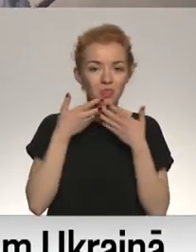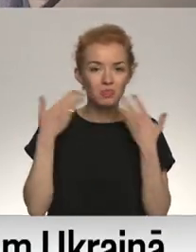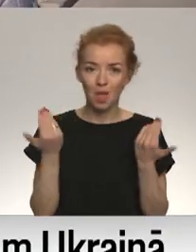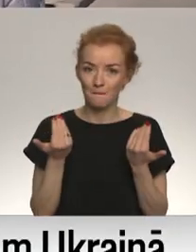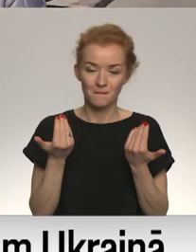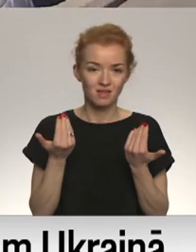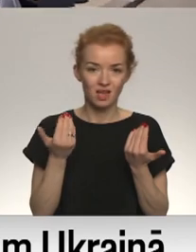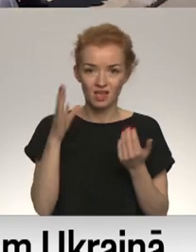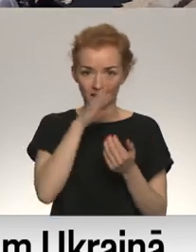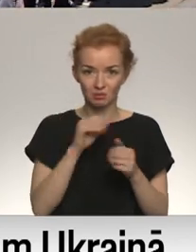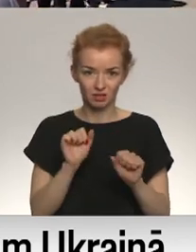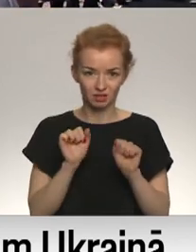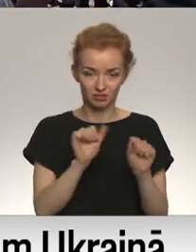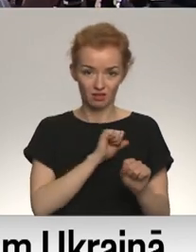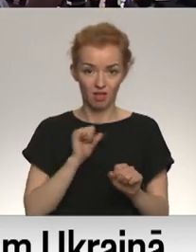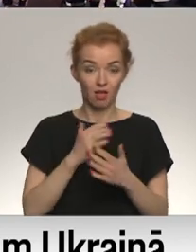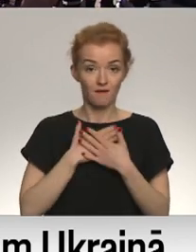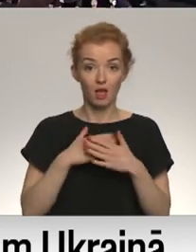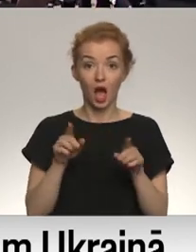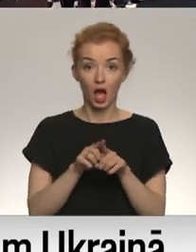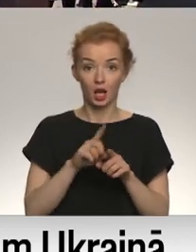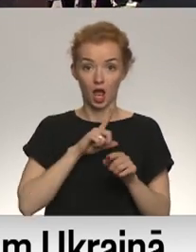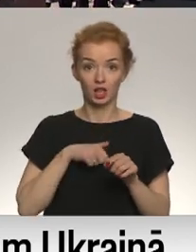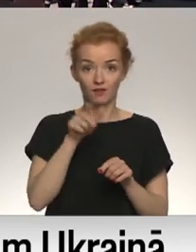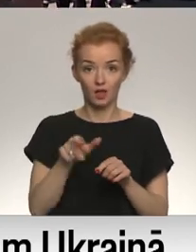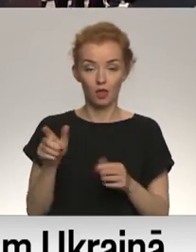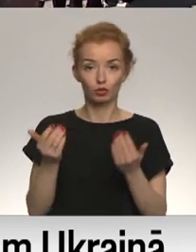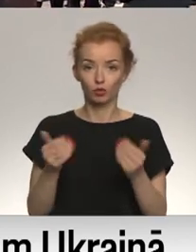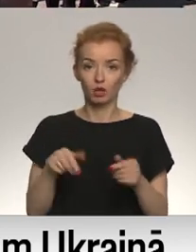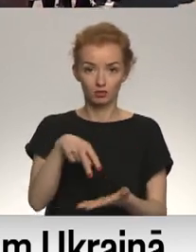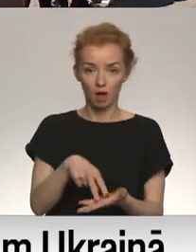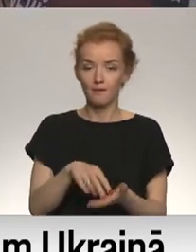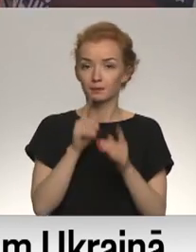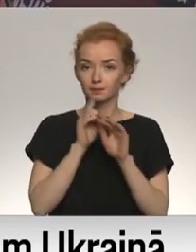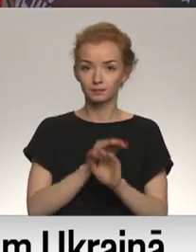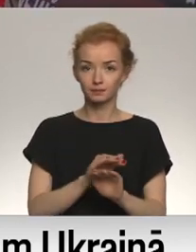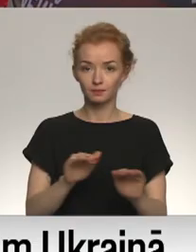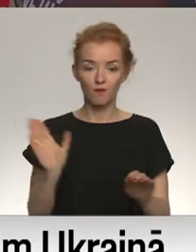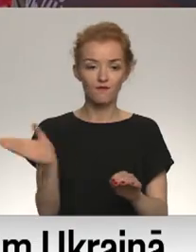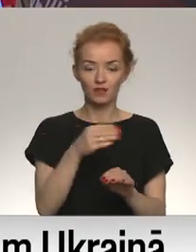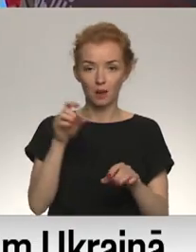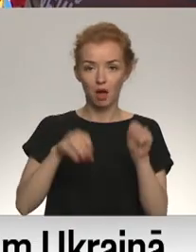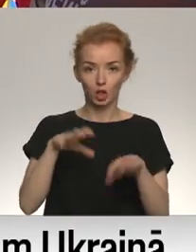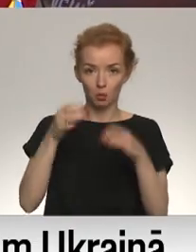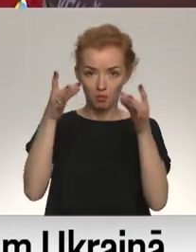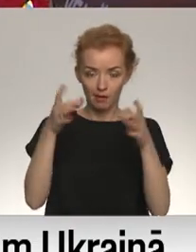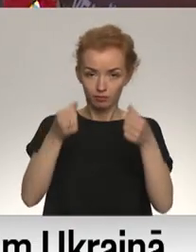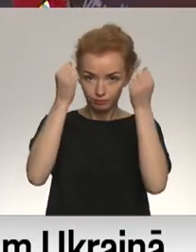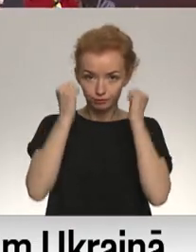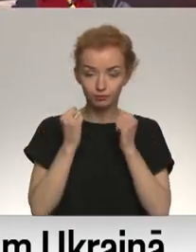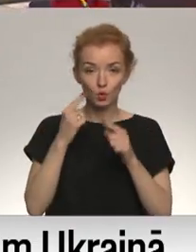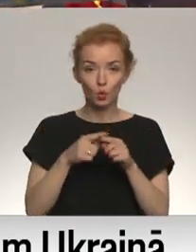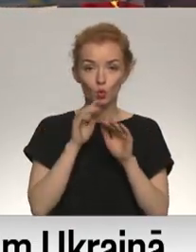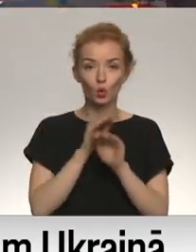teikšanas par pastrādātajām zverībām, arī viņas šodien klusē un galvā visām uzvilkta atkrituma maisi. Un